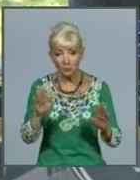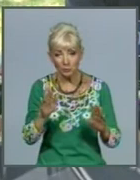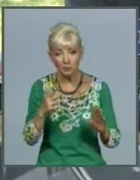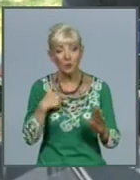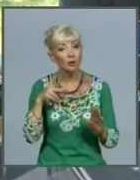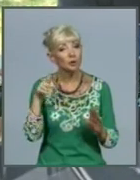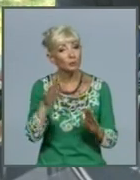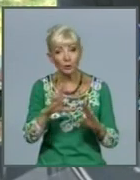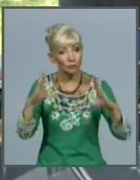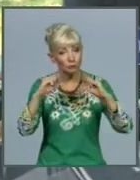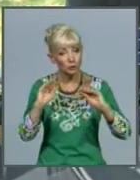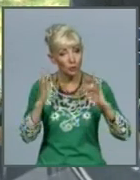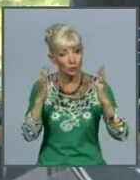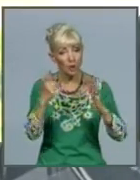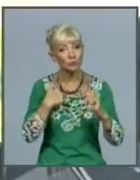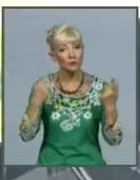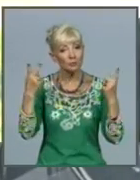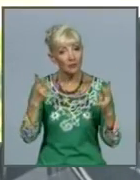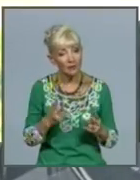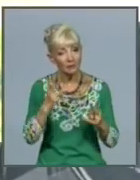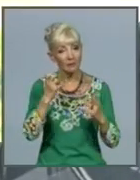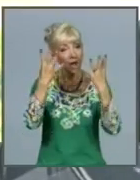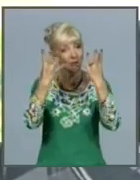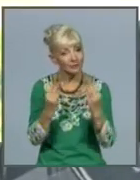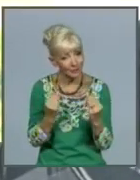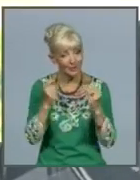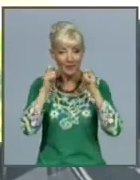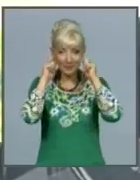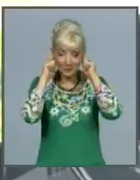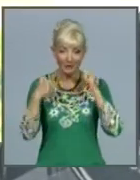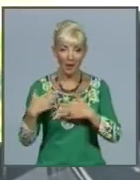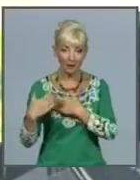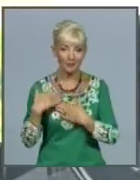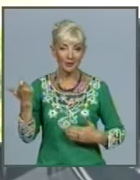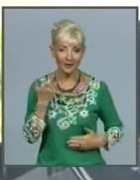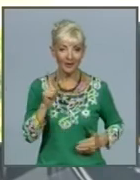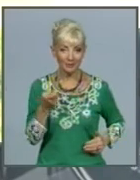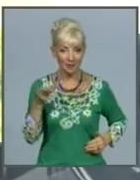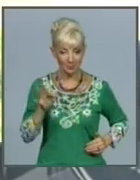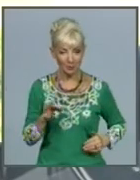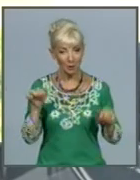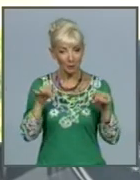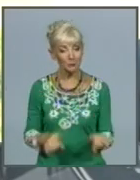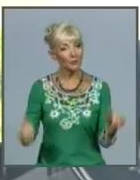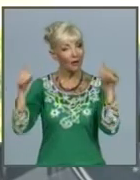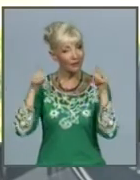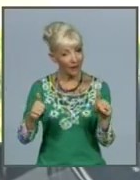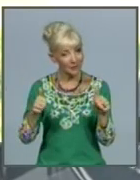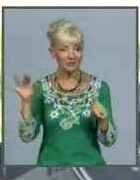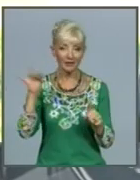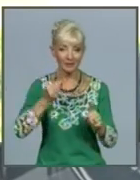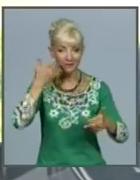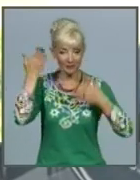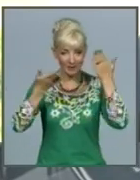что мне надо на день рождения. Я люблю Харьков, потому что тут классно и весело.